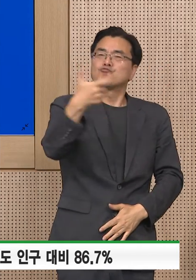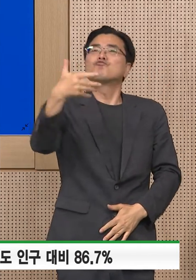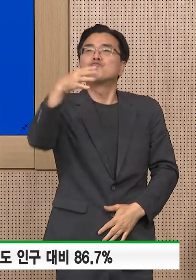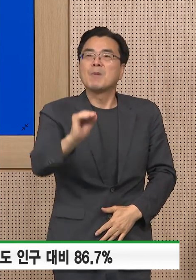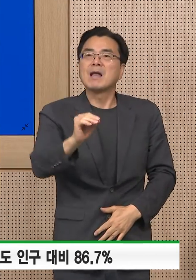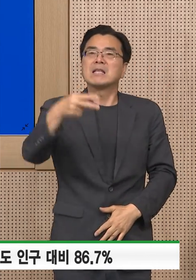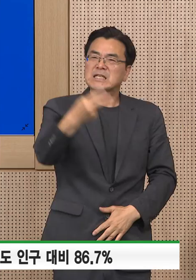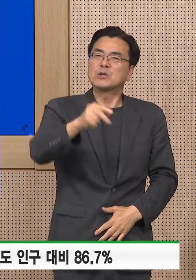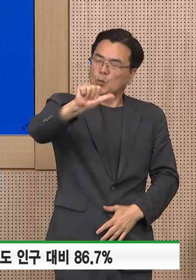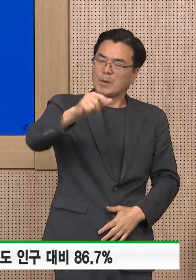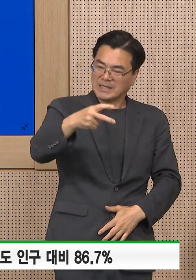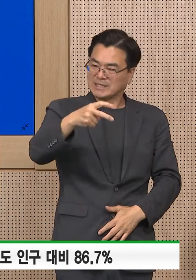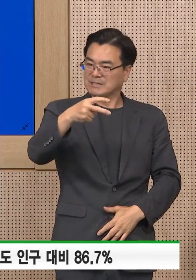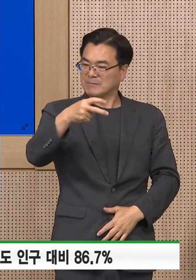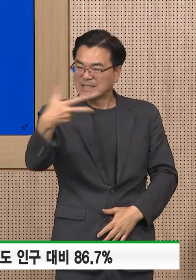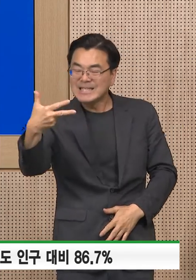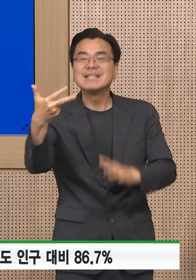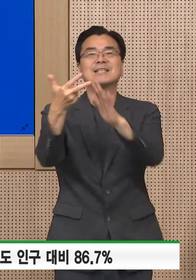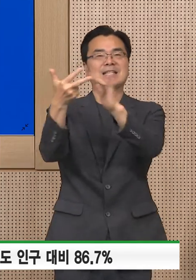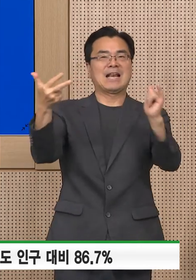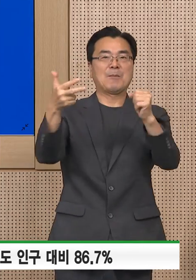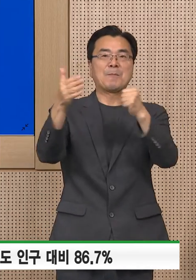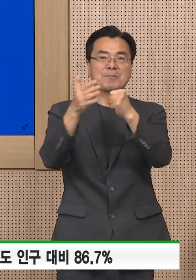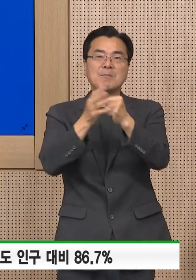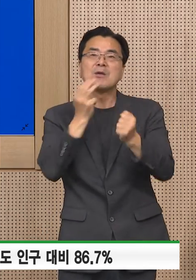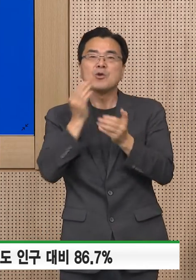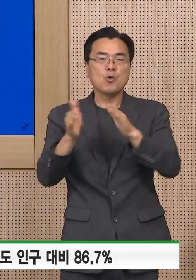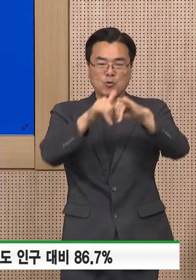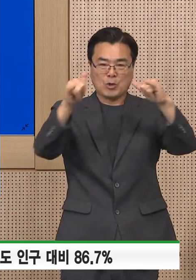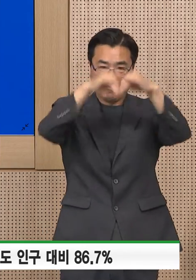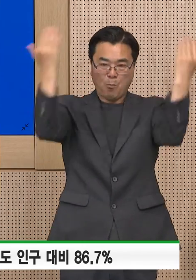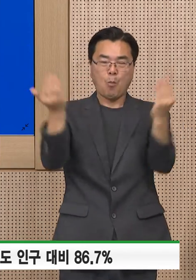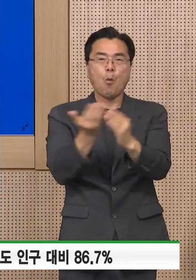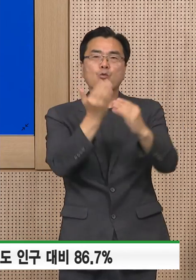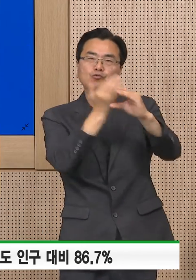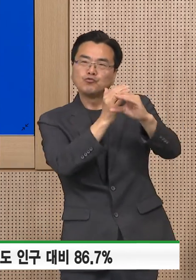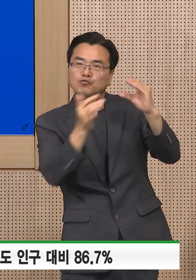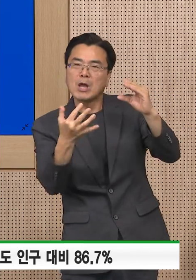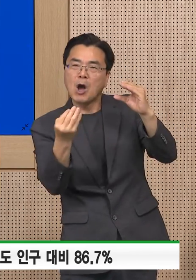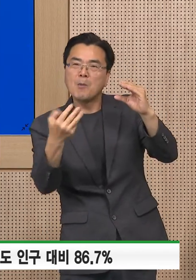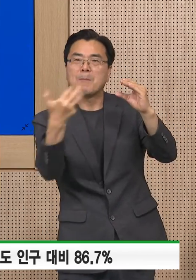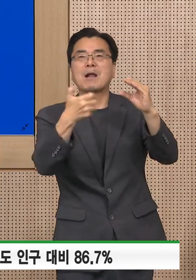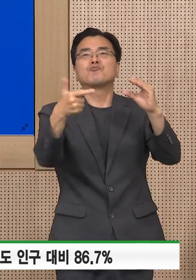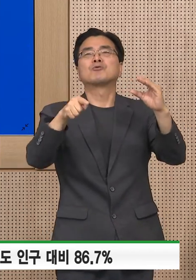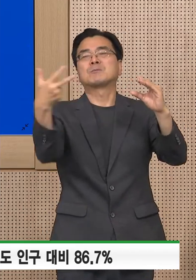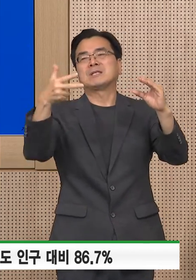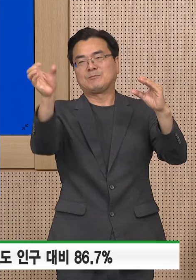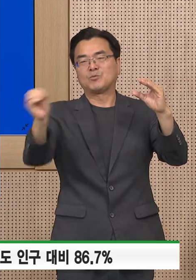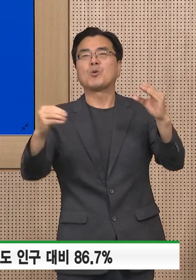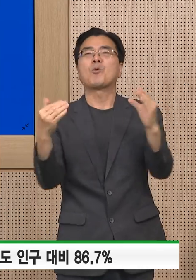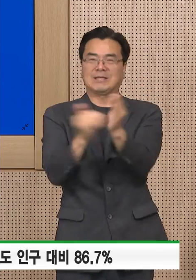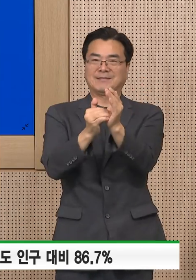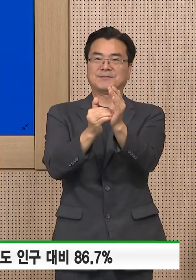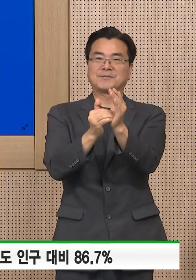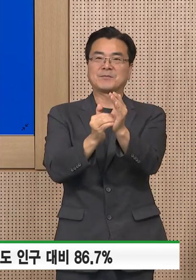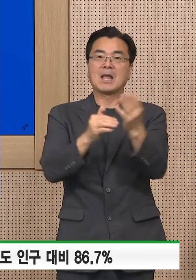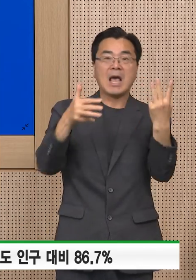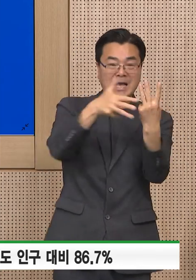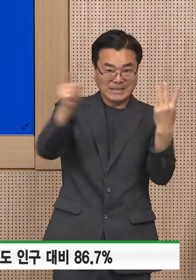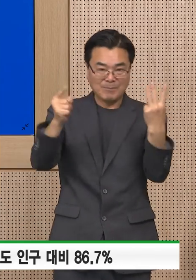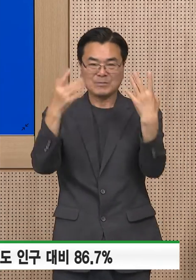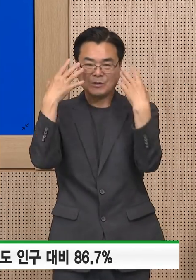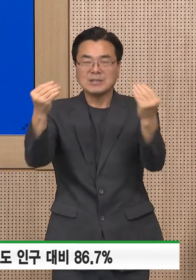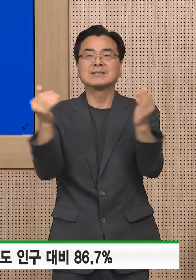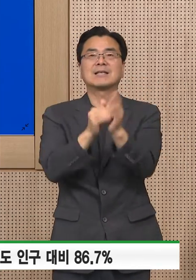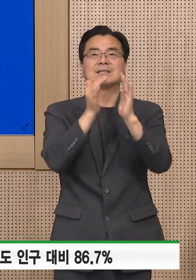1,169만 2,527명으로 경기도 인구의 86.7%에 해당합니다. 3차 접종자는 861만